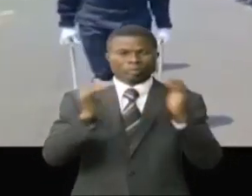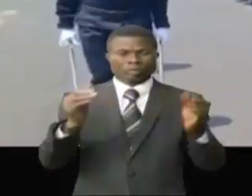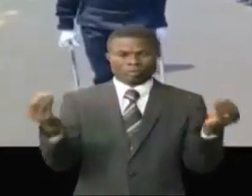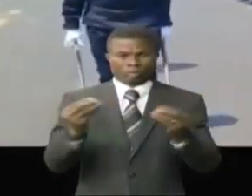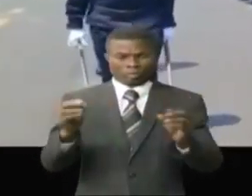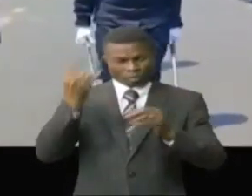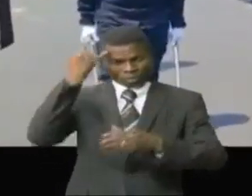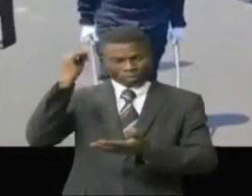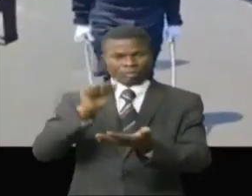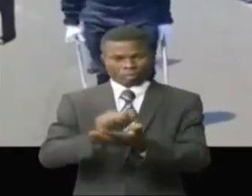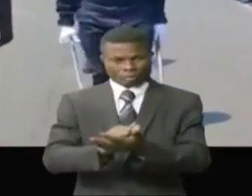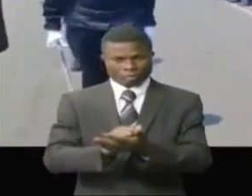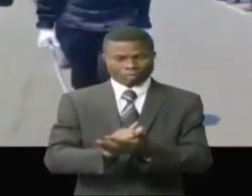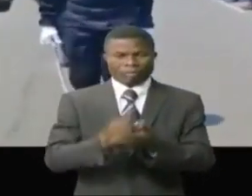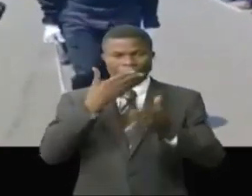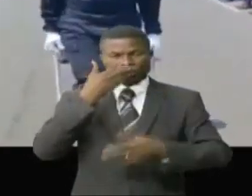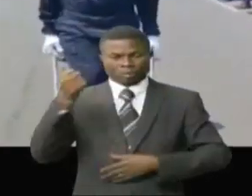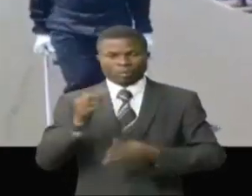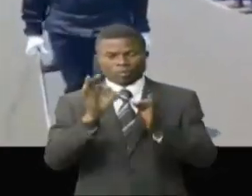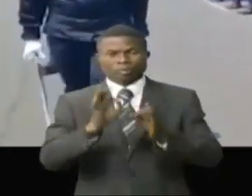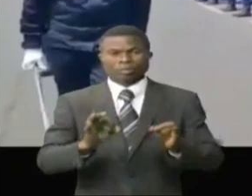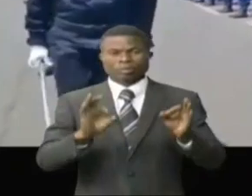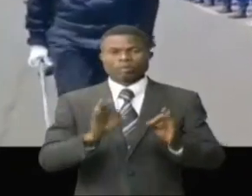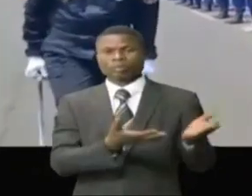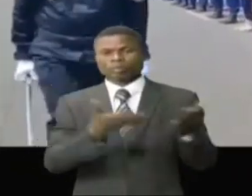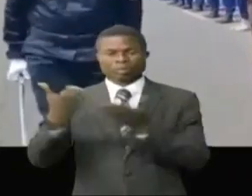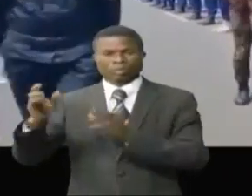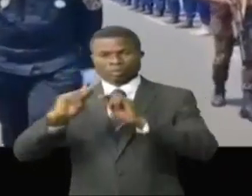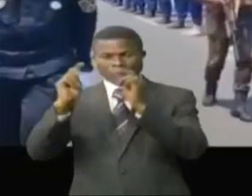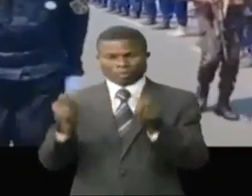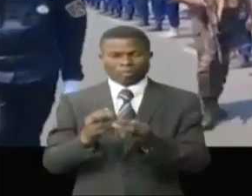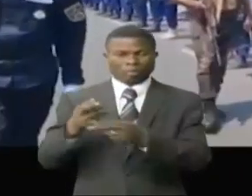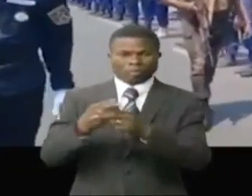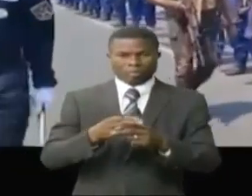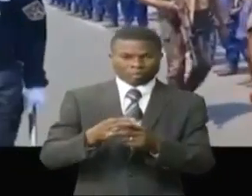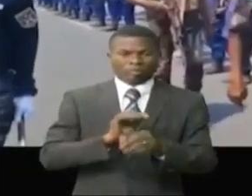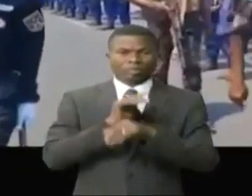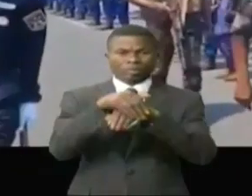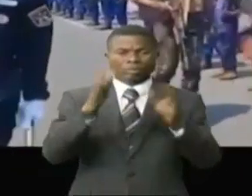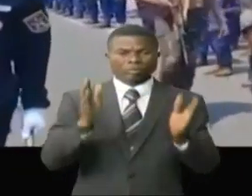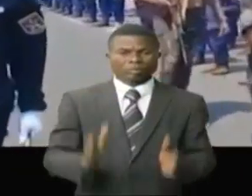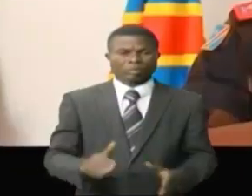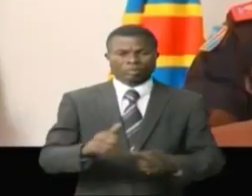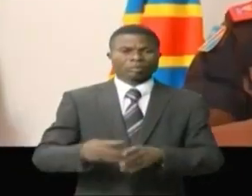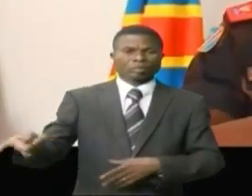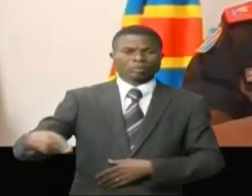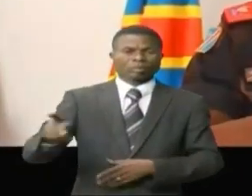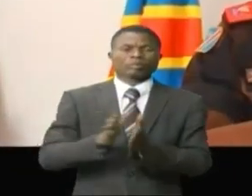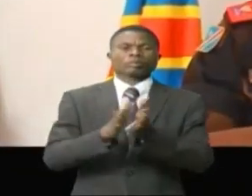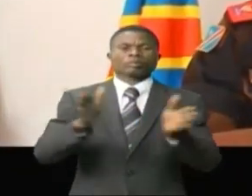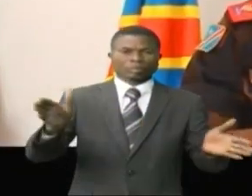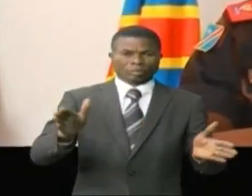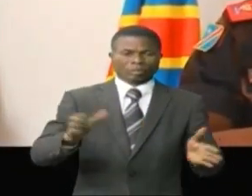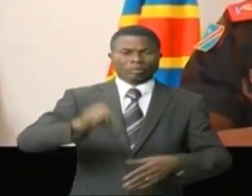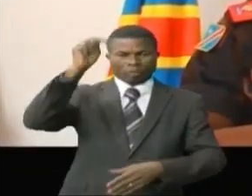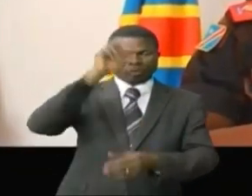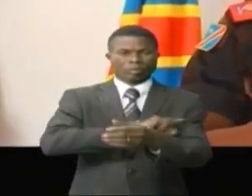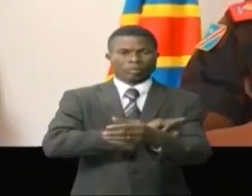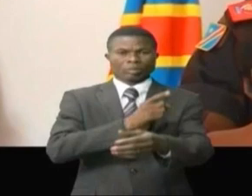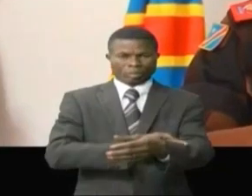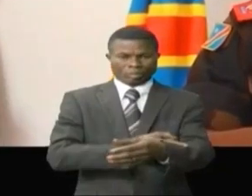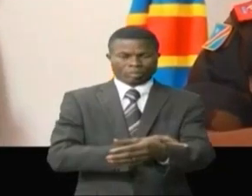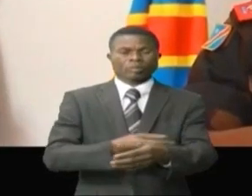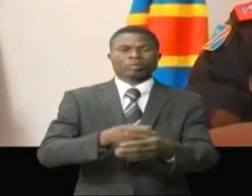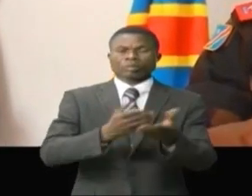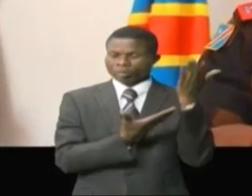cette initiative combien louable. L'implantation de la Task Force Sécurité Participative dans toute la province du Nord Kivu